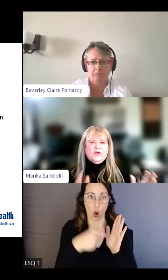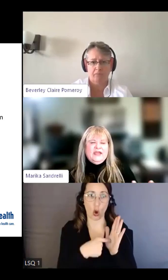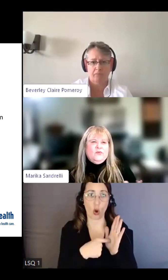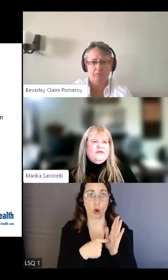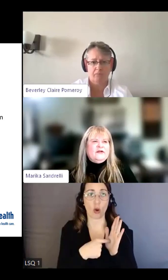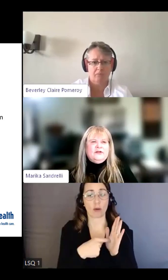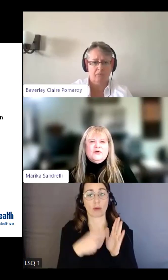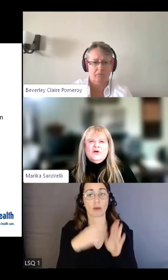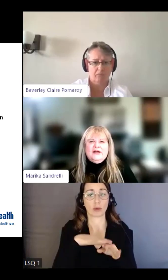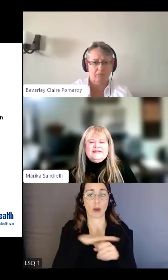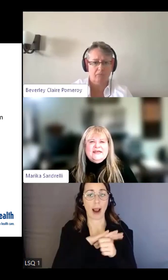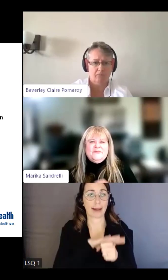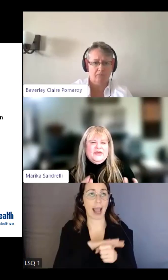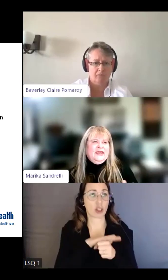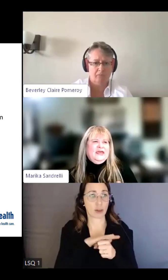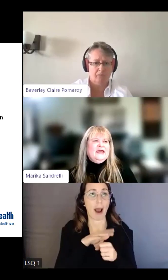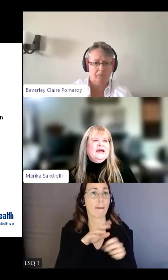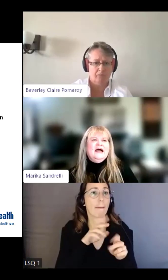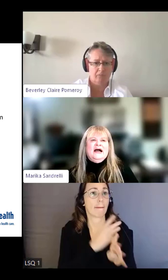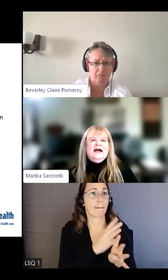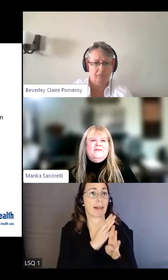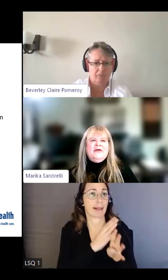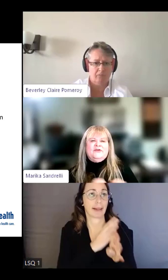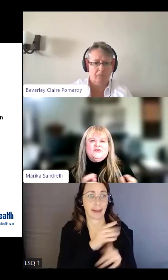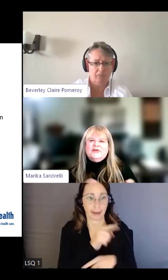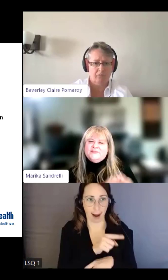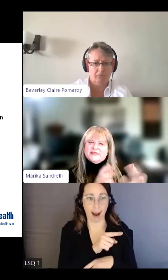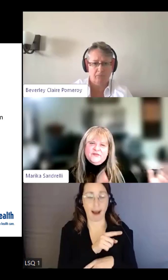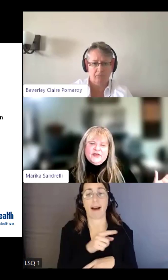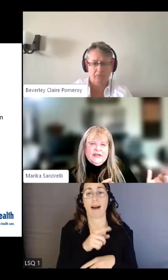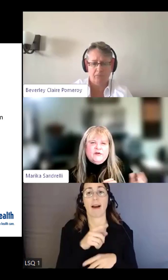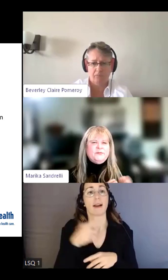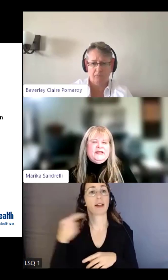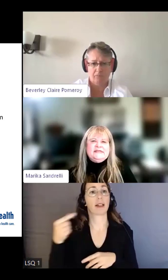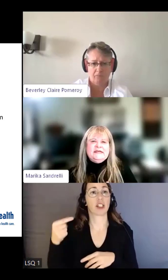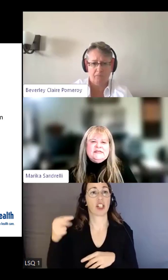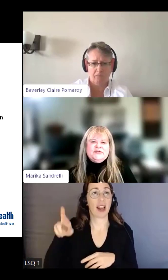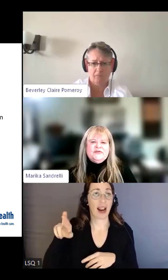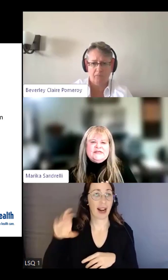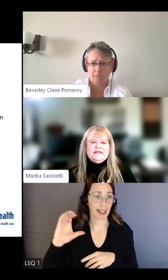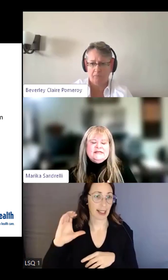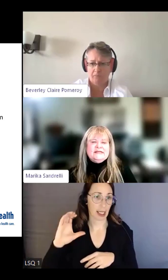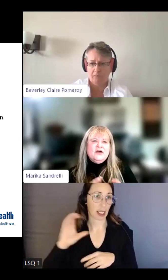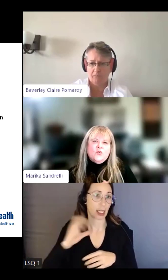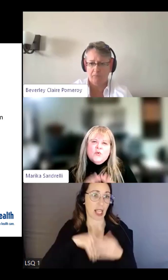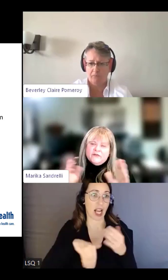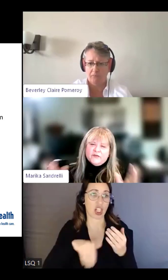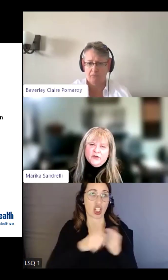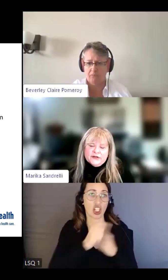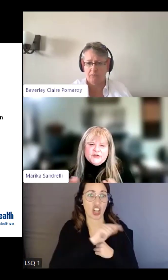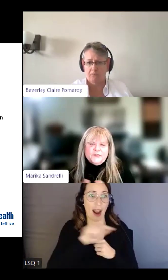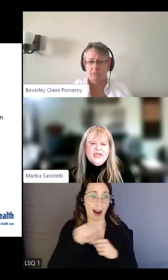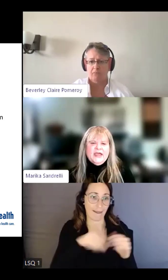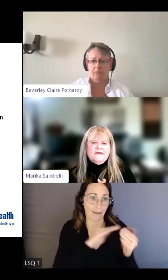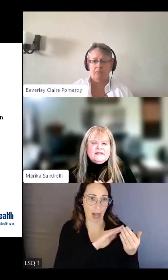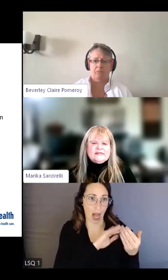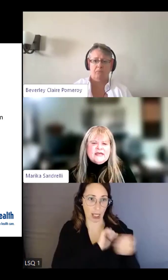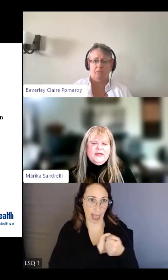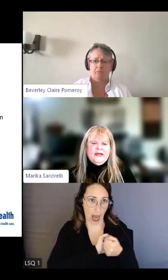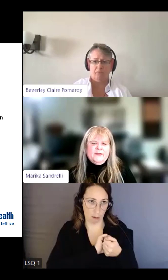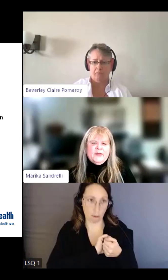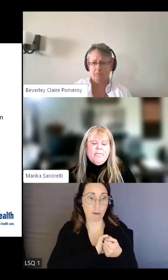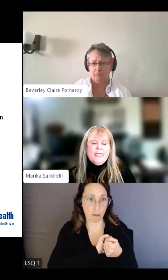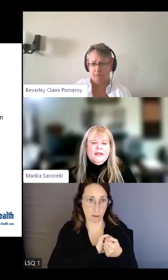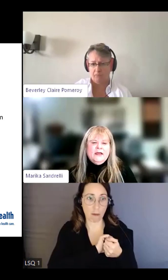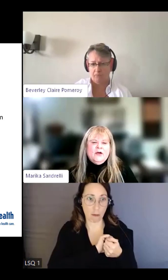GRC locale et il y a un groupe, donc il y a un programme pour les services police et l'autre pour les soins à long